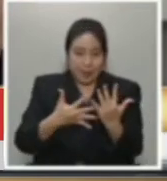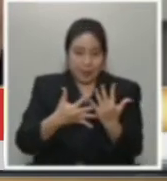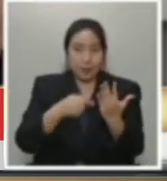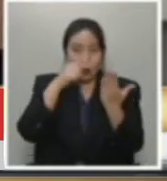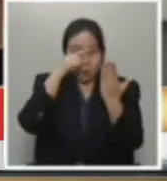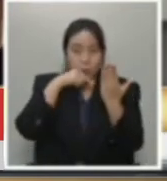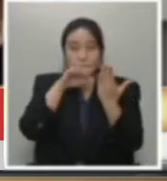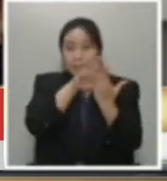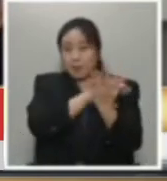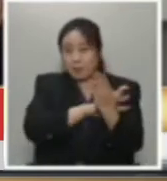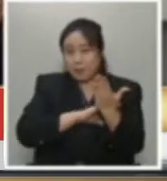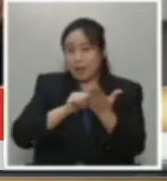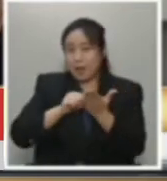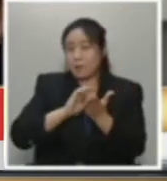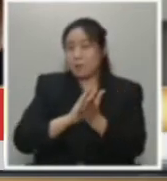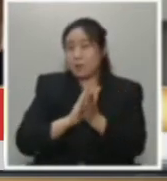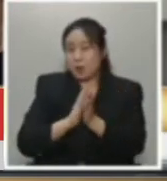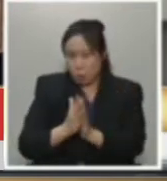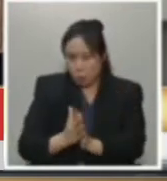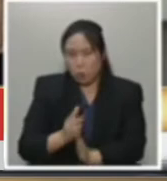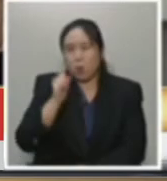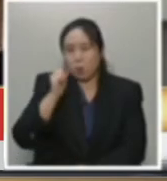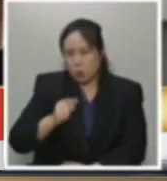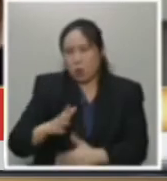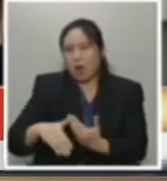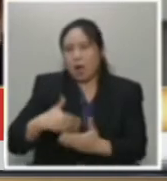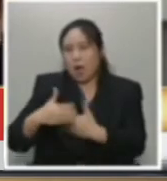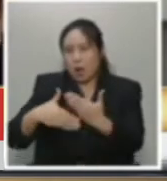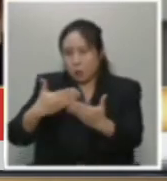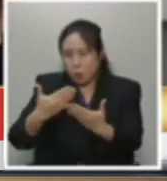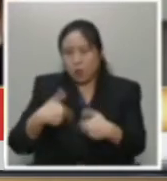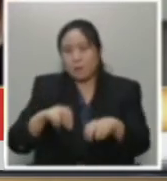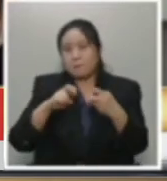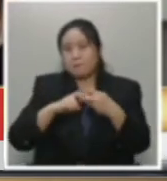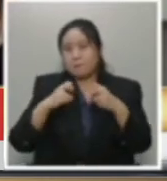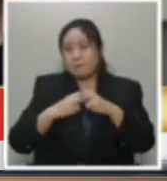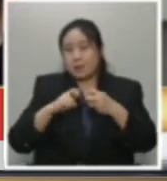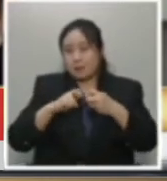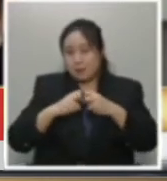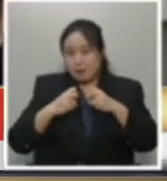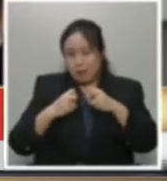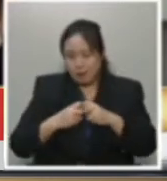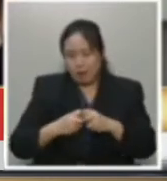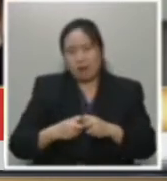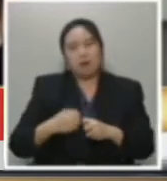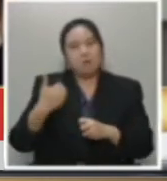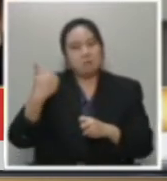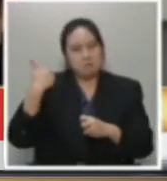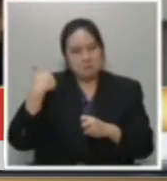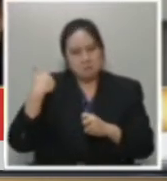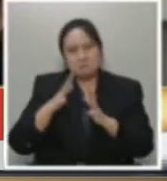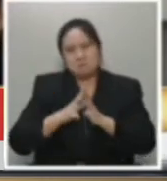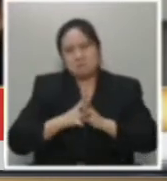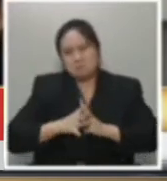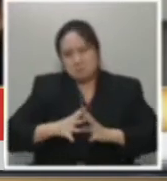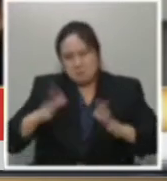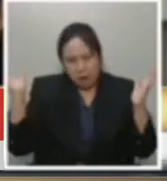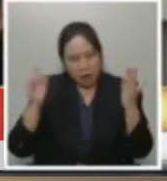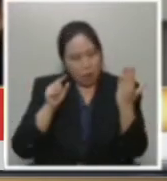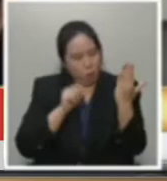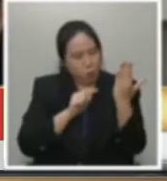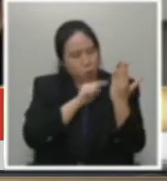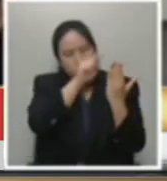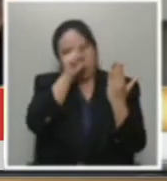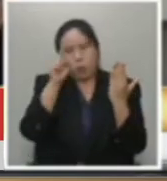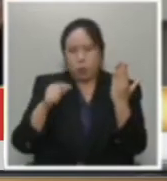ศจะต้องก้าวต่อไปและปัญหาในพื้นที่มีมากมายมหาศาลทุกหย่อมหญ้